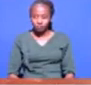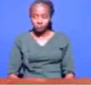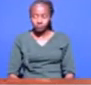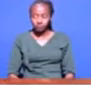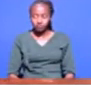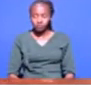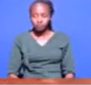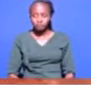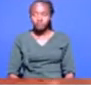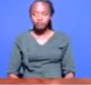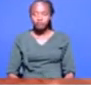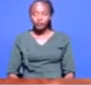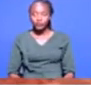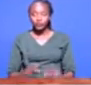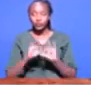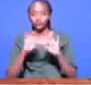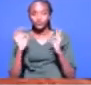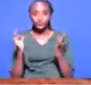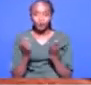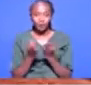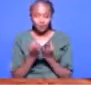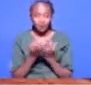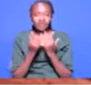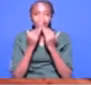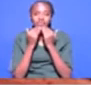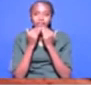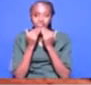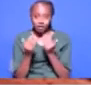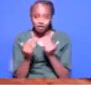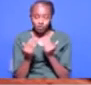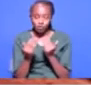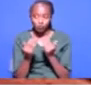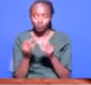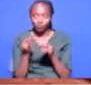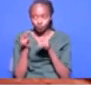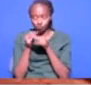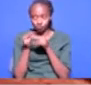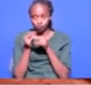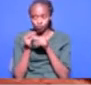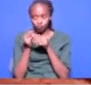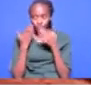Familia asante wanapoendelea kumaliza